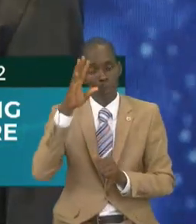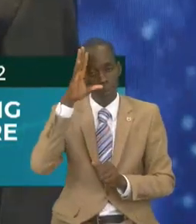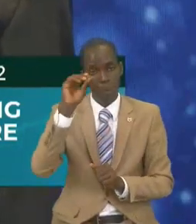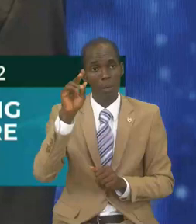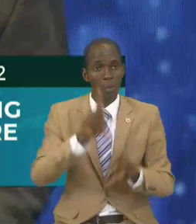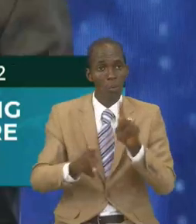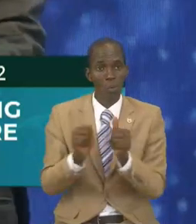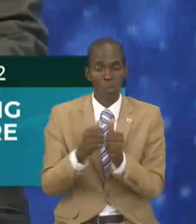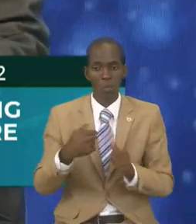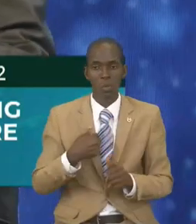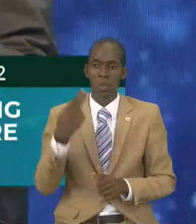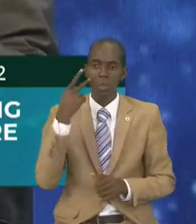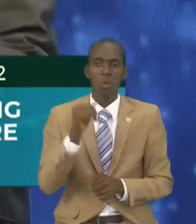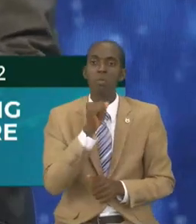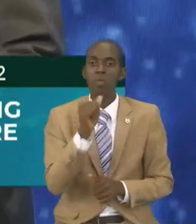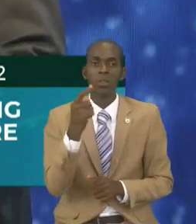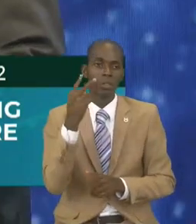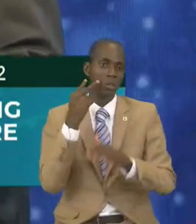la virent point. Mais